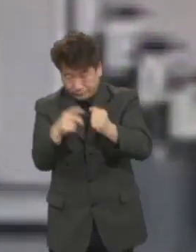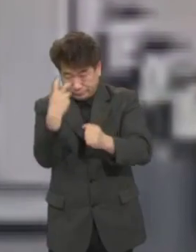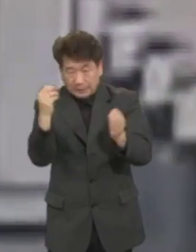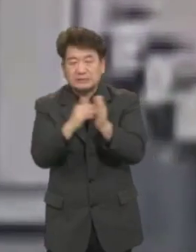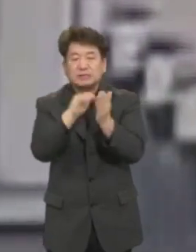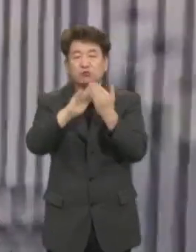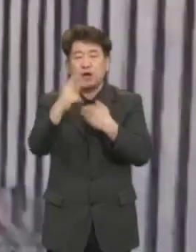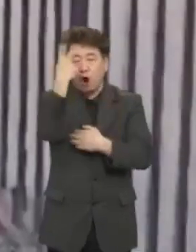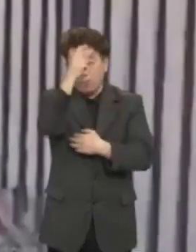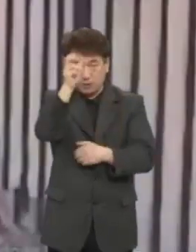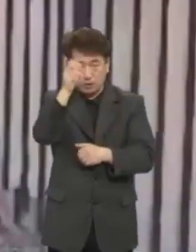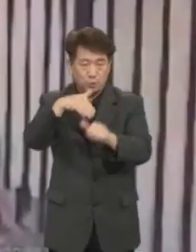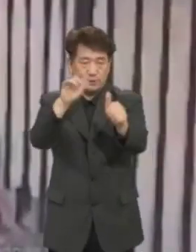넘길 계획입니다